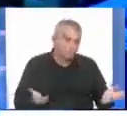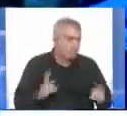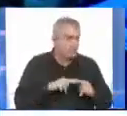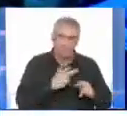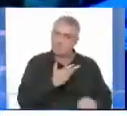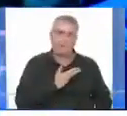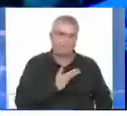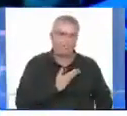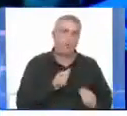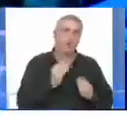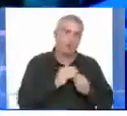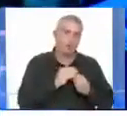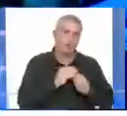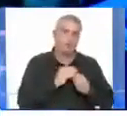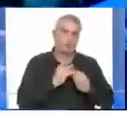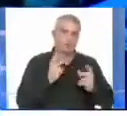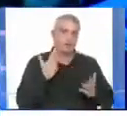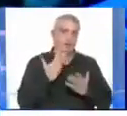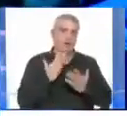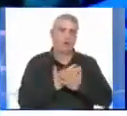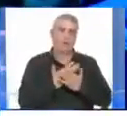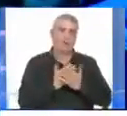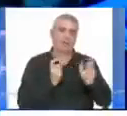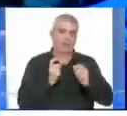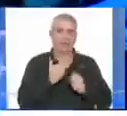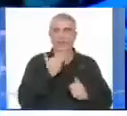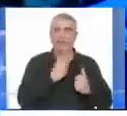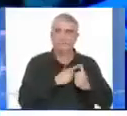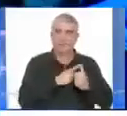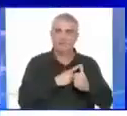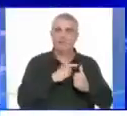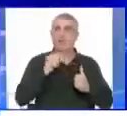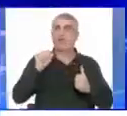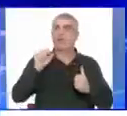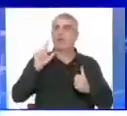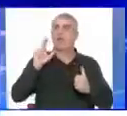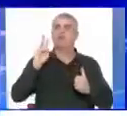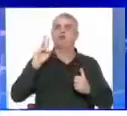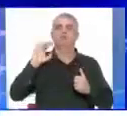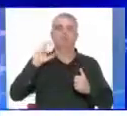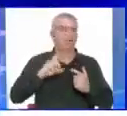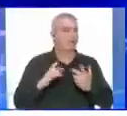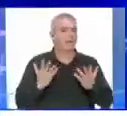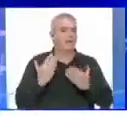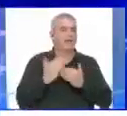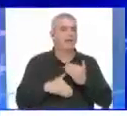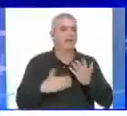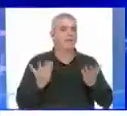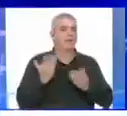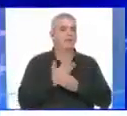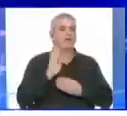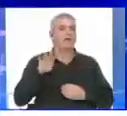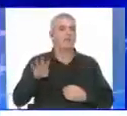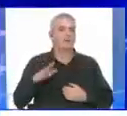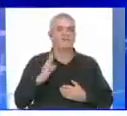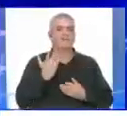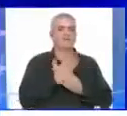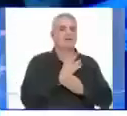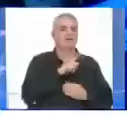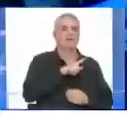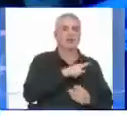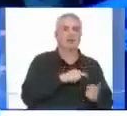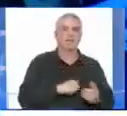יקבלו עוד מאות עדי הגנה, ביניהם מנדלבליט. איך ייגמר? טוב, שורה תחתונה. איך ייגמר לדעתך תיק 4,000 ואיך ייגמר תיק